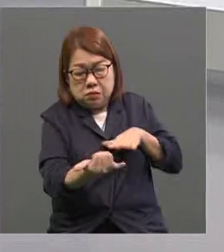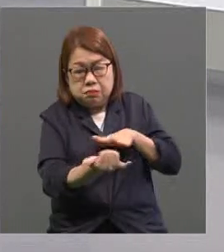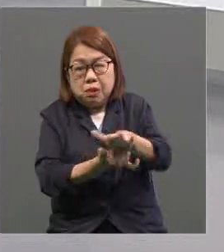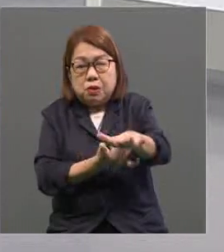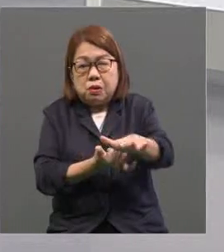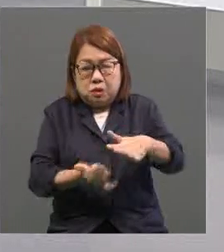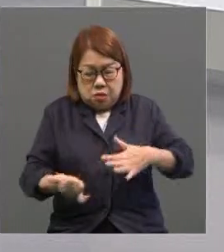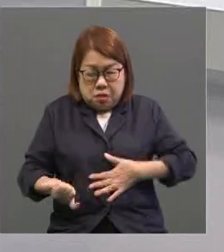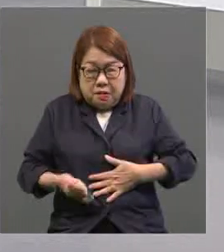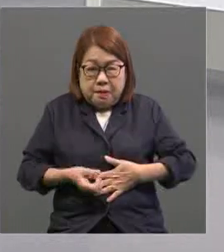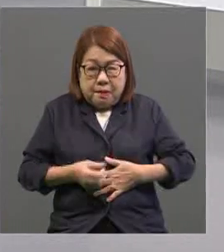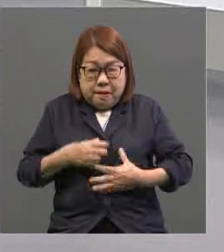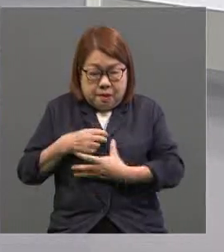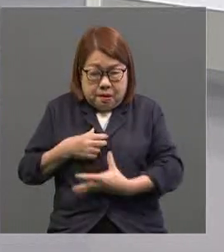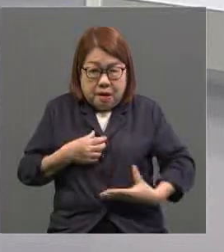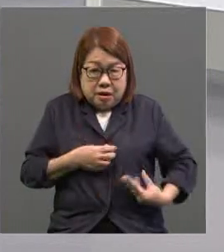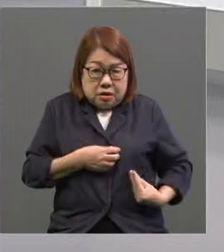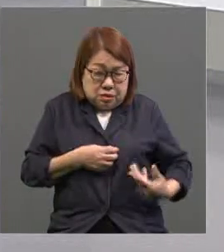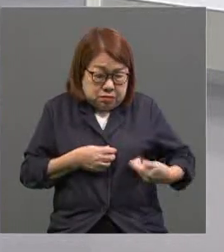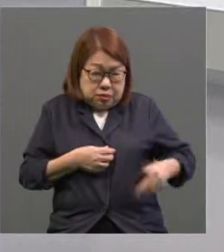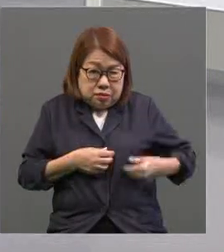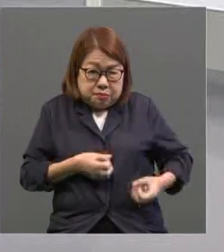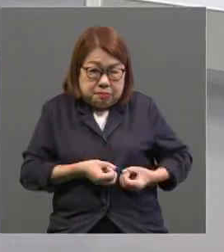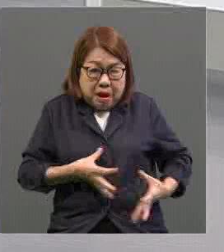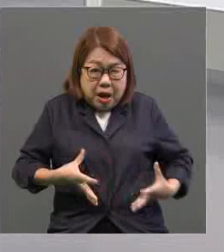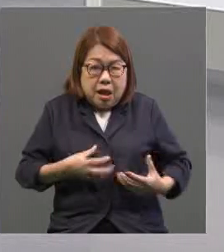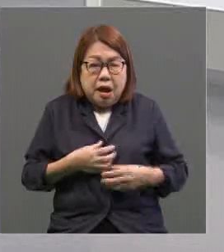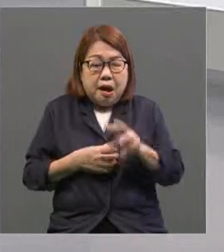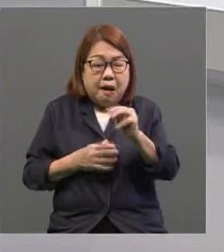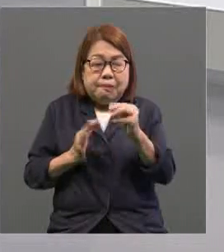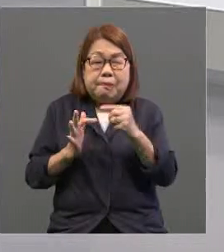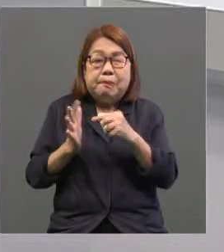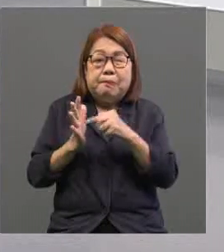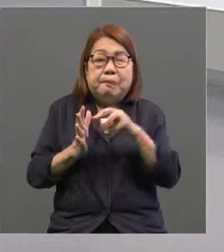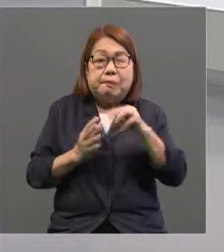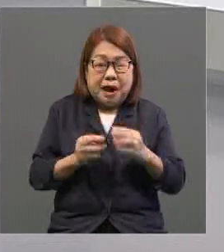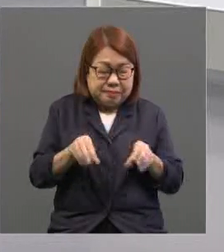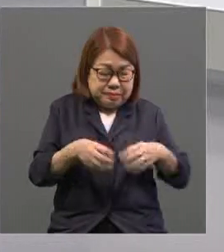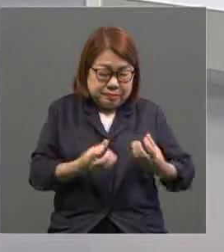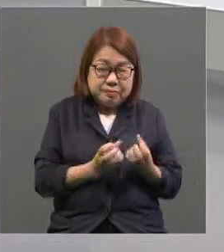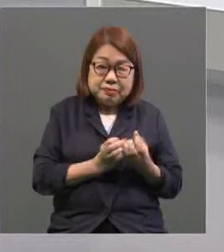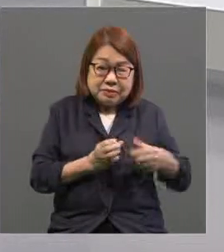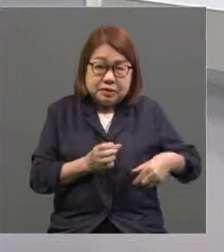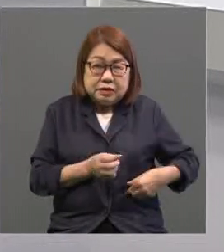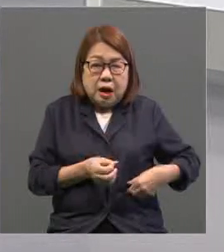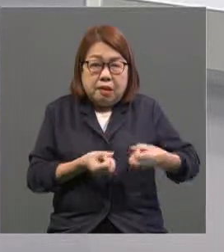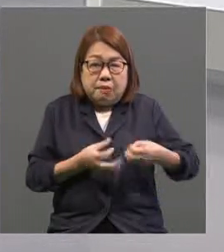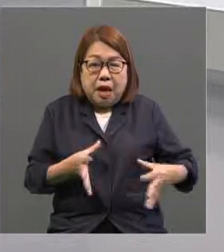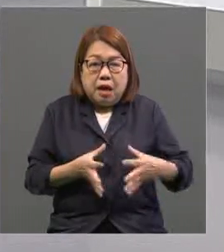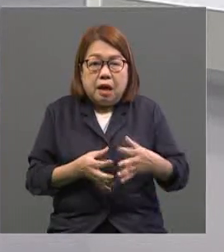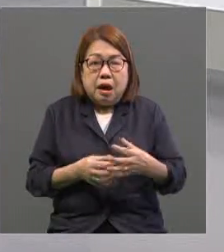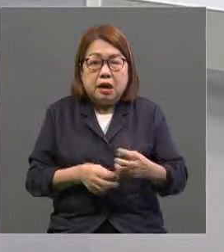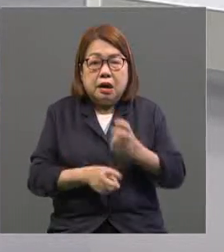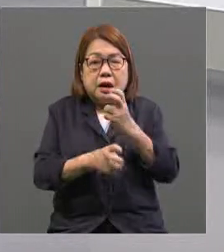ปัสสาวะแต่ม้ามได้รับบาดเจ็บกระดูกเชิงกรานแตกทุกวันนี้คือดามเหล็กและจนตอนนี้ยังไม่สามารถลุกจากเตียงได้